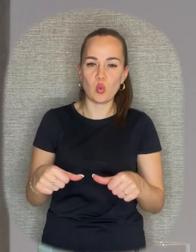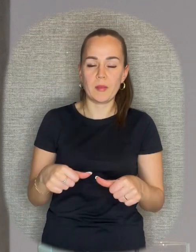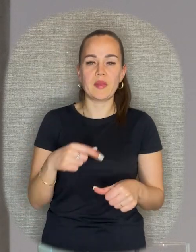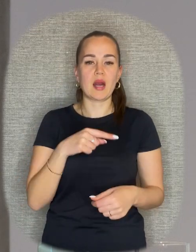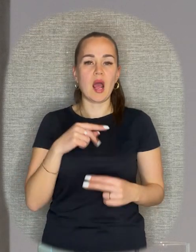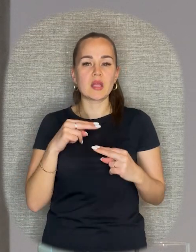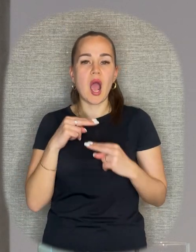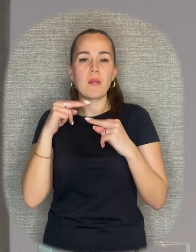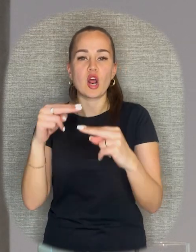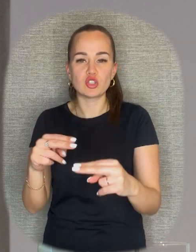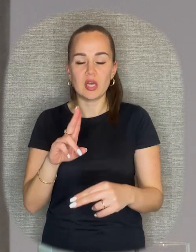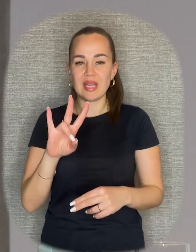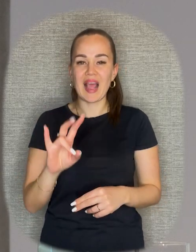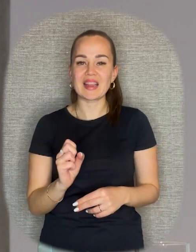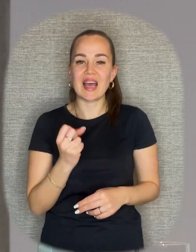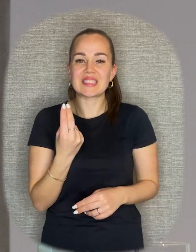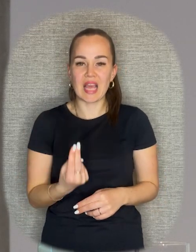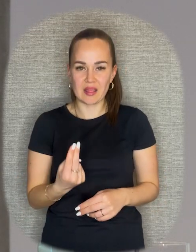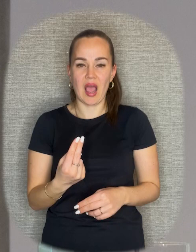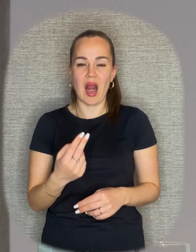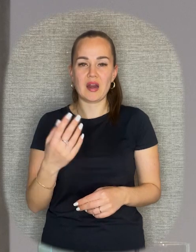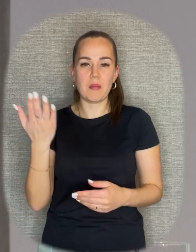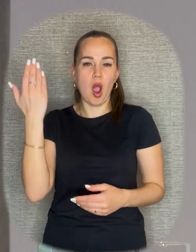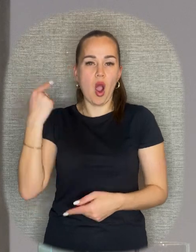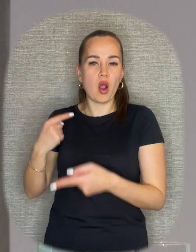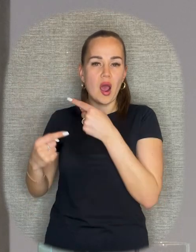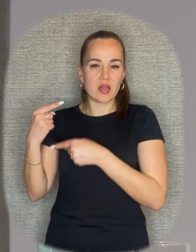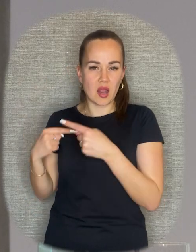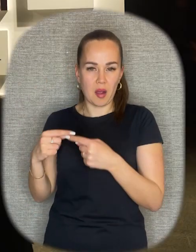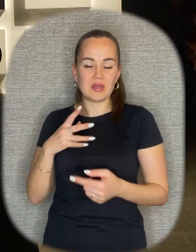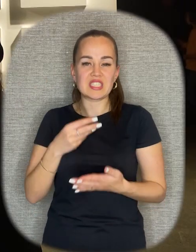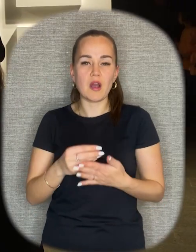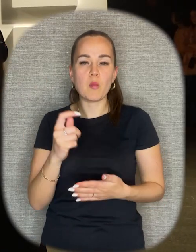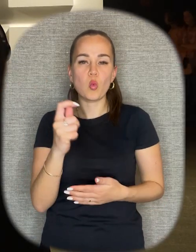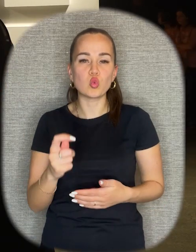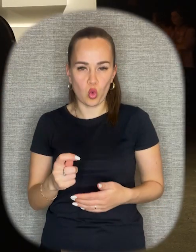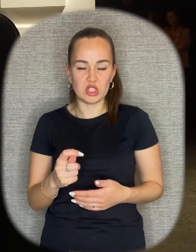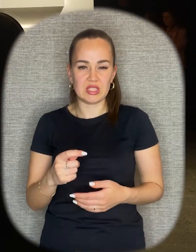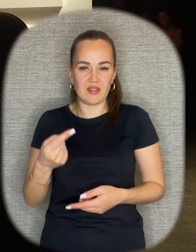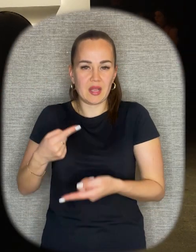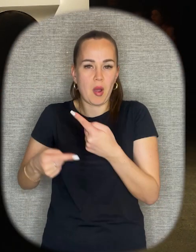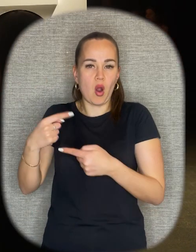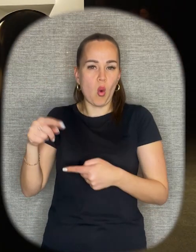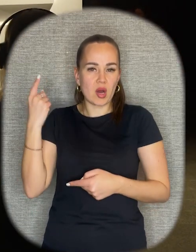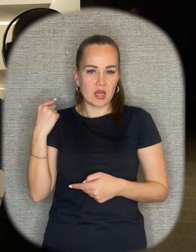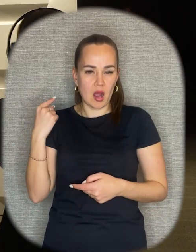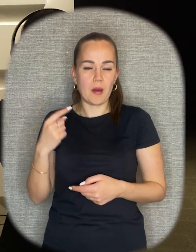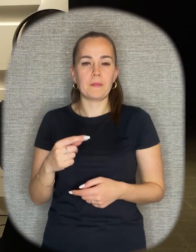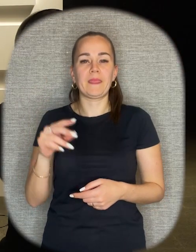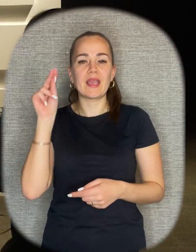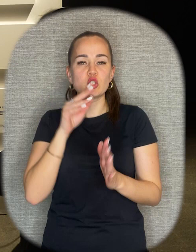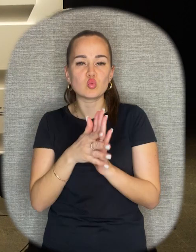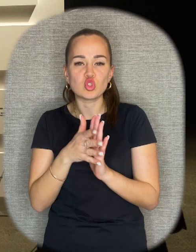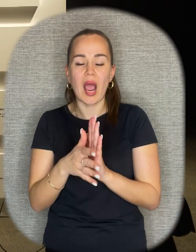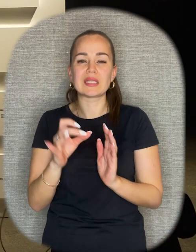скульпторы обращаются к национальным корням к своим художественным корням изучается